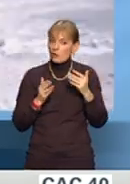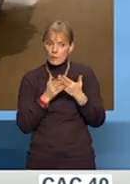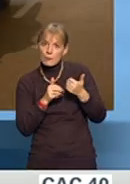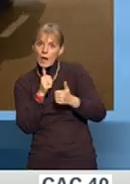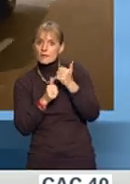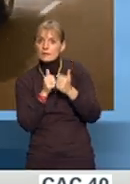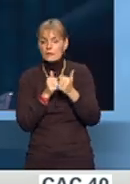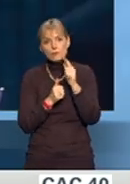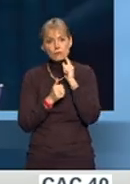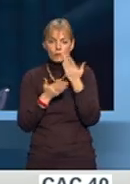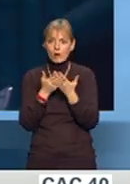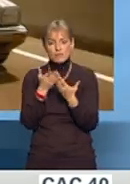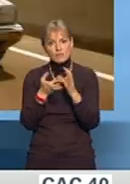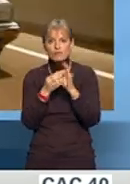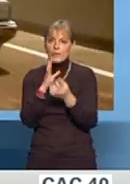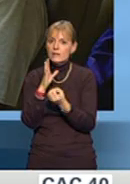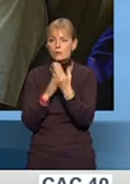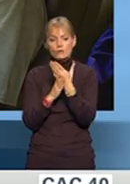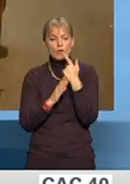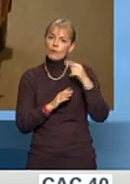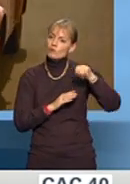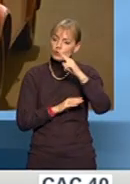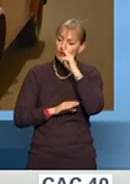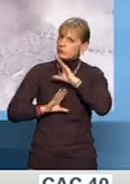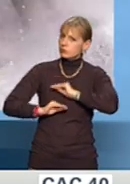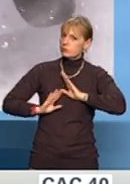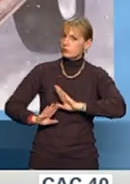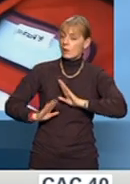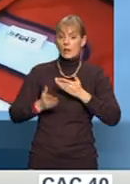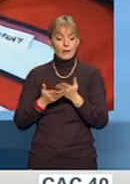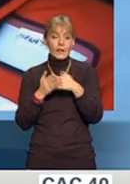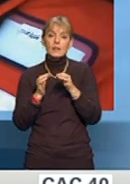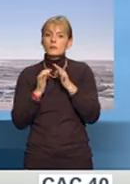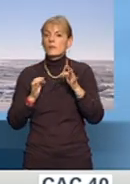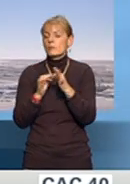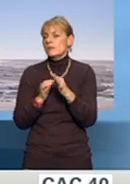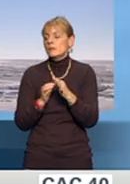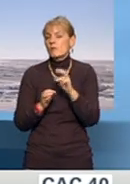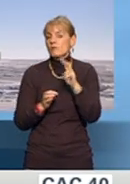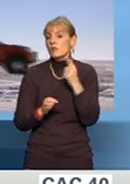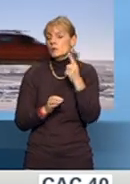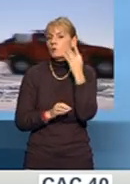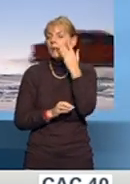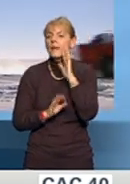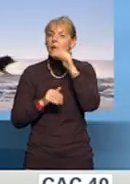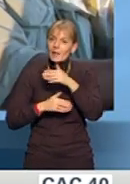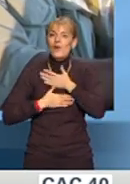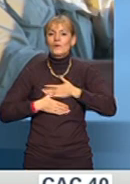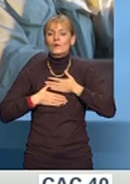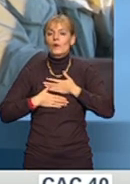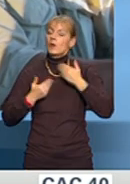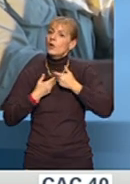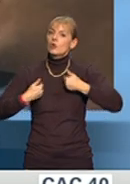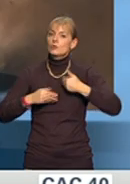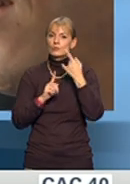défi de lancer une nouvelle chaîne dans l'état actuel des choses. Vous êtes plutôt rassurant. Non, on est dans un pays où on s'inquiète toujours avant de se réjouir. Donc nous, on est